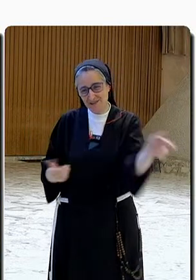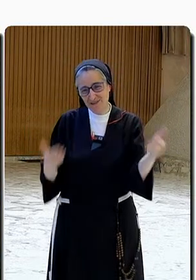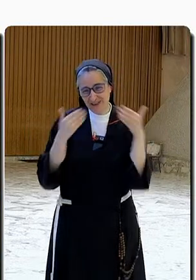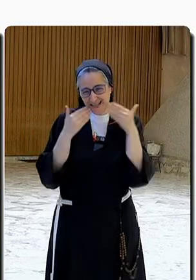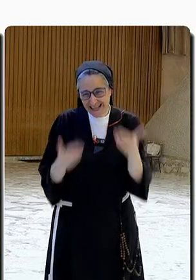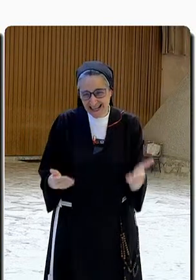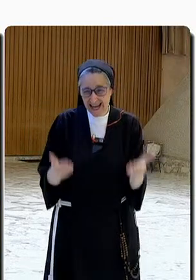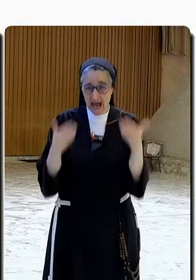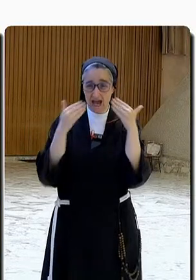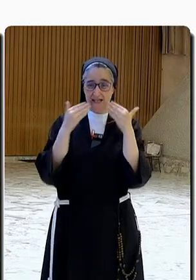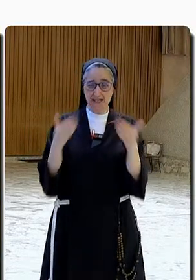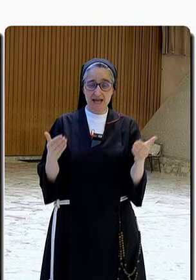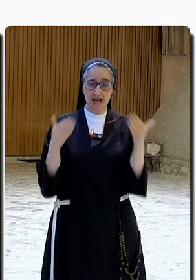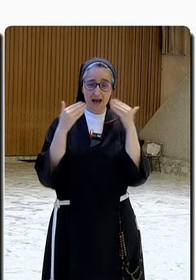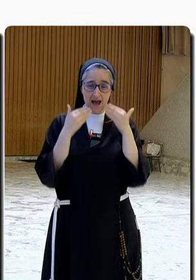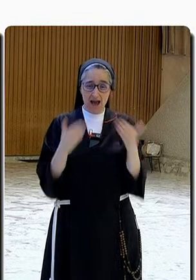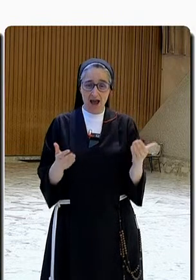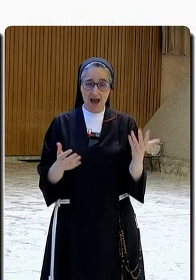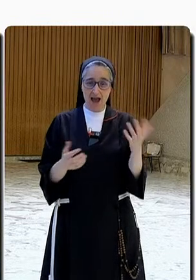Tante grazie per